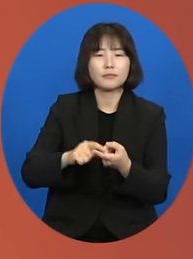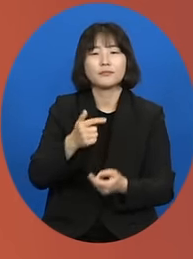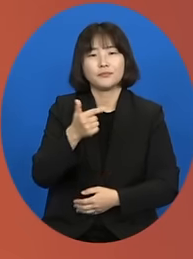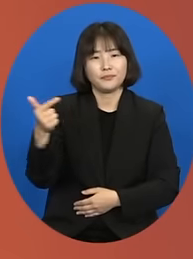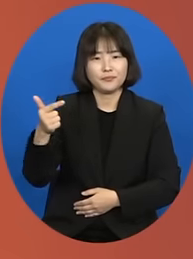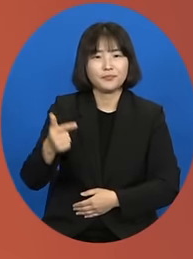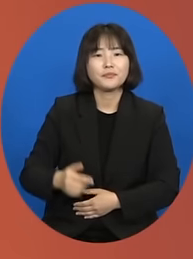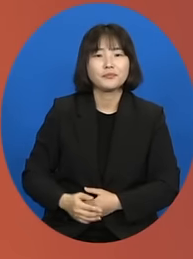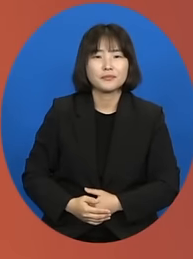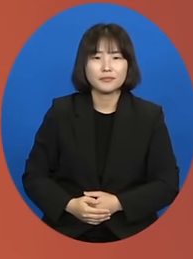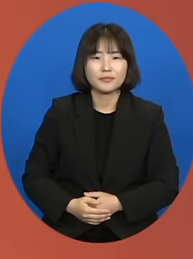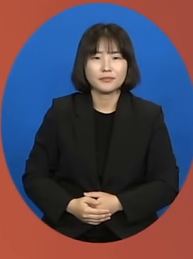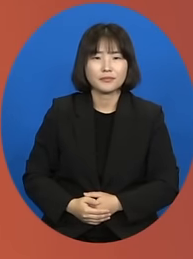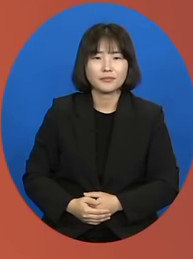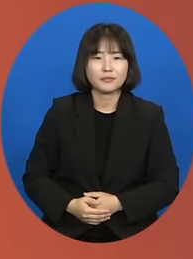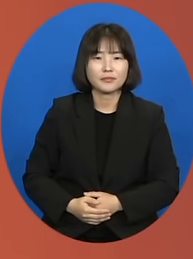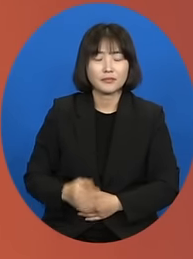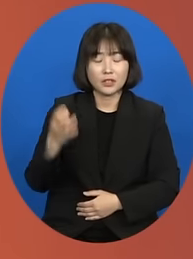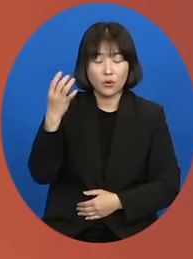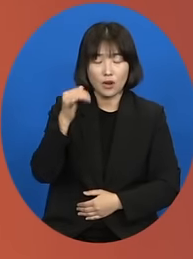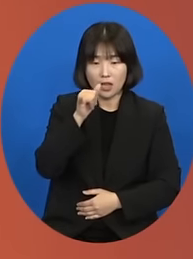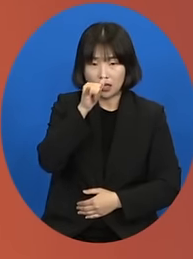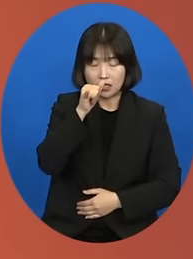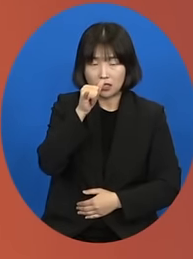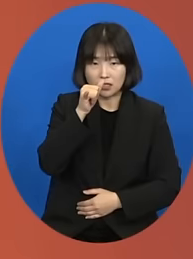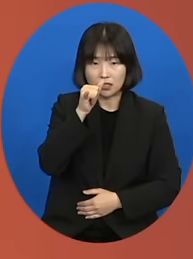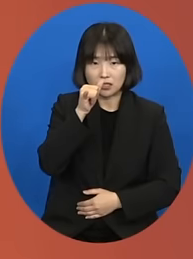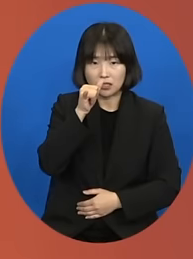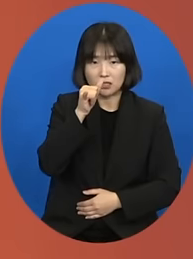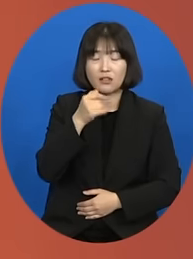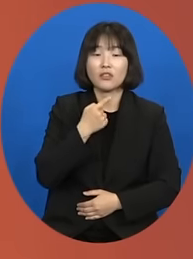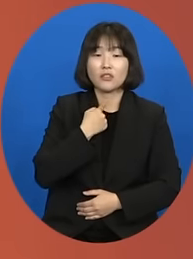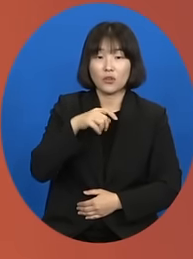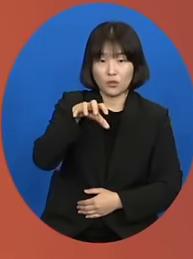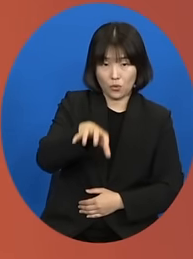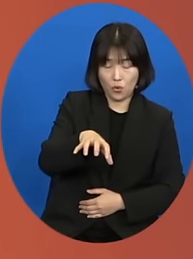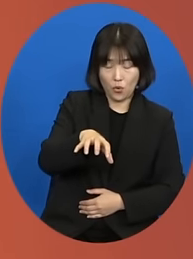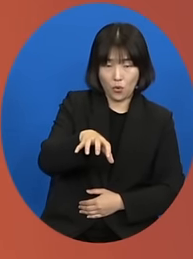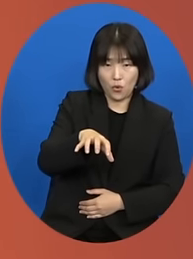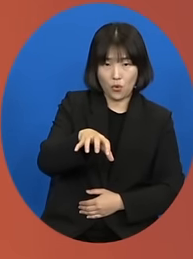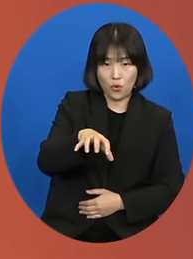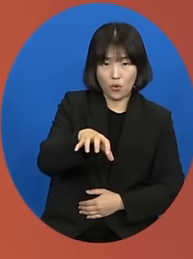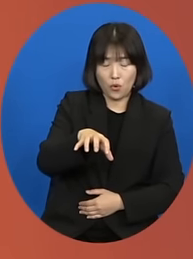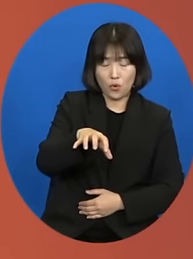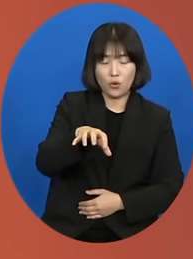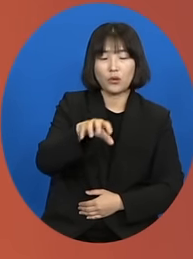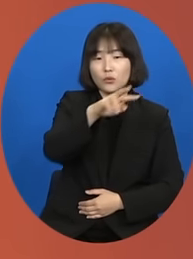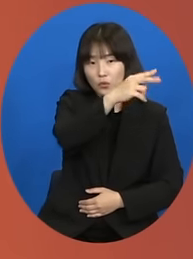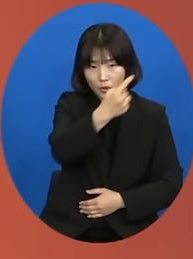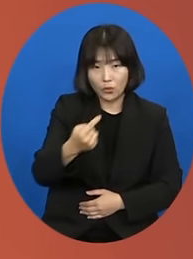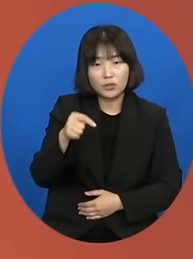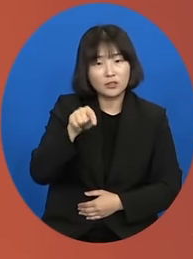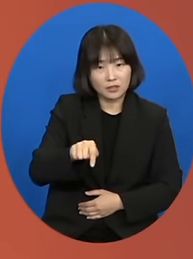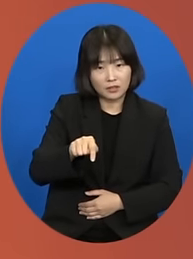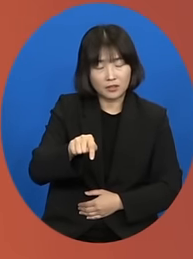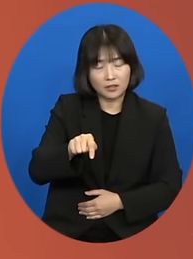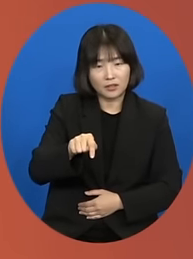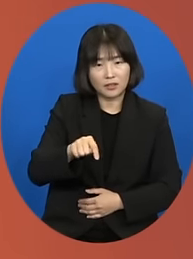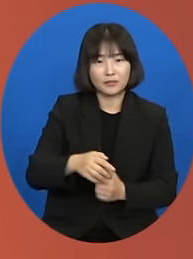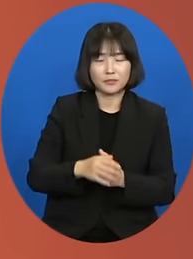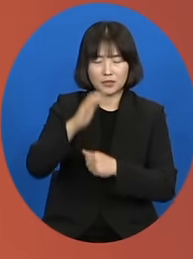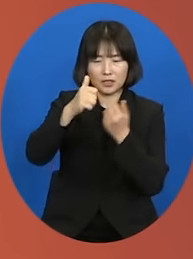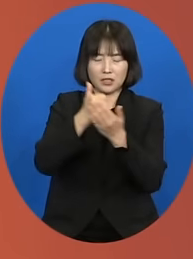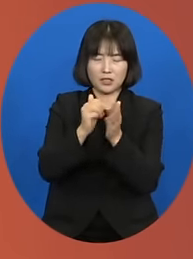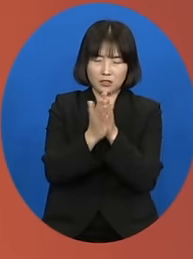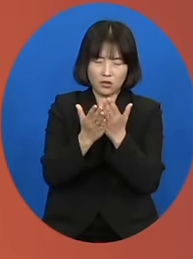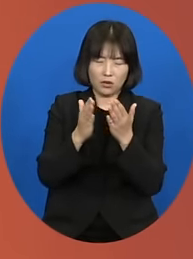것입니다. 원래 있어야 할 자리, 원래 있었던 자리로 돌아오는 것이고요. 바로 이 성경의 모든